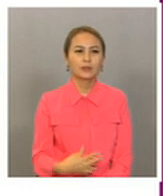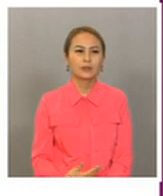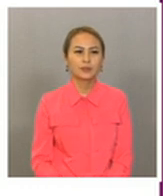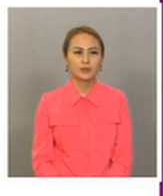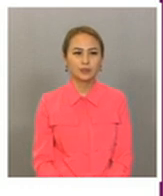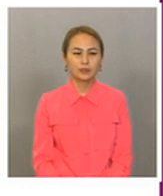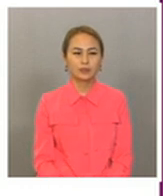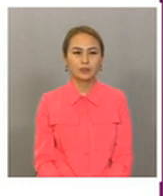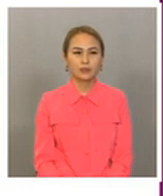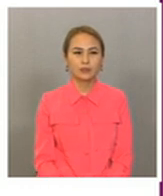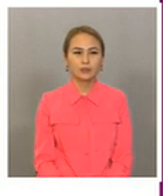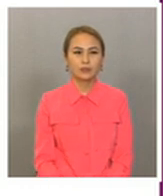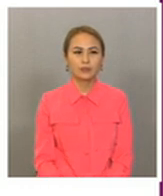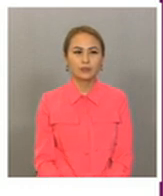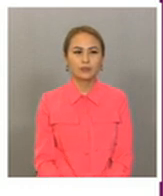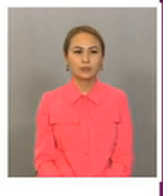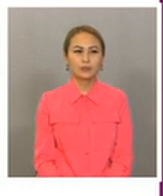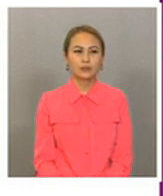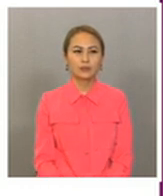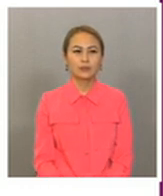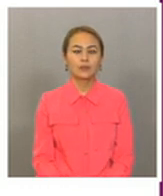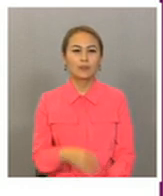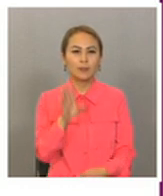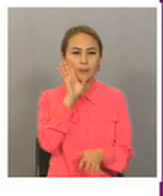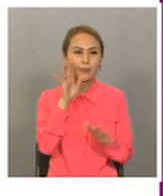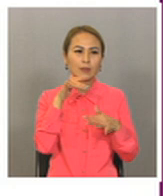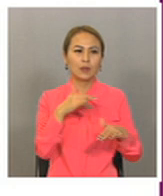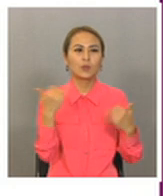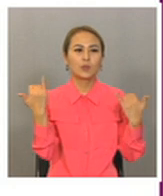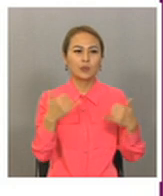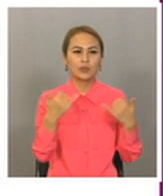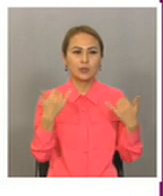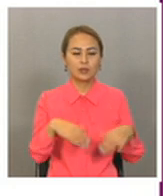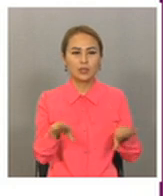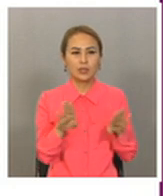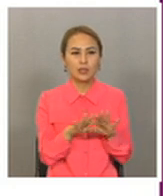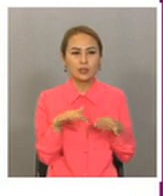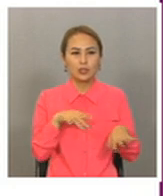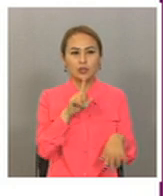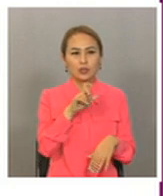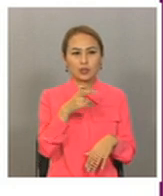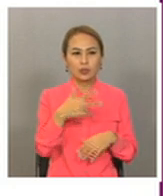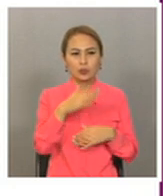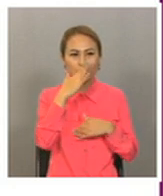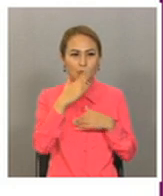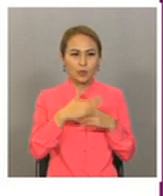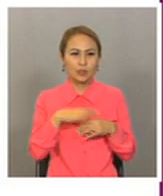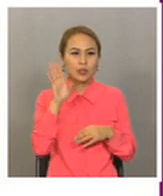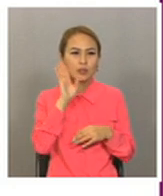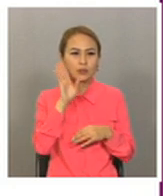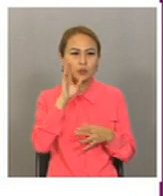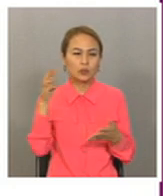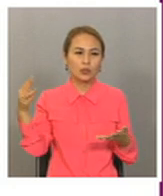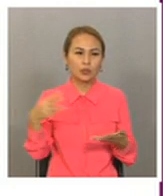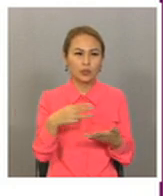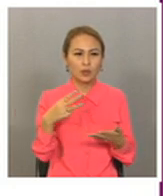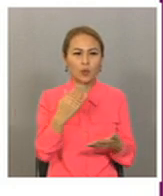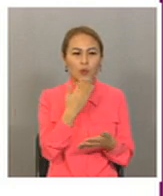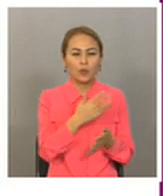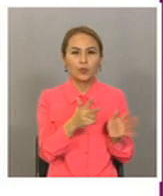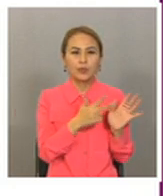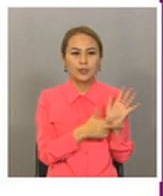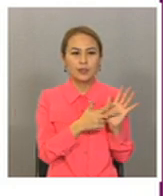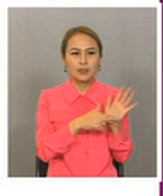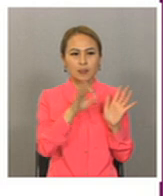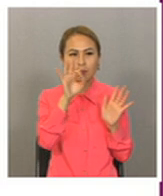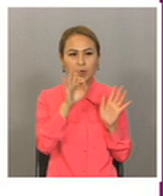және Иран. Теңізге құятын өзендер. Теңізге 130-ға жоқ өзен мен ағынды сулар құяды.